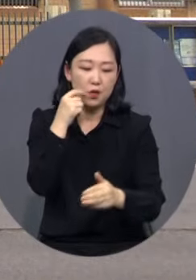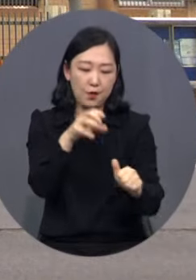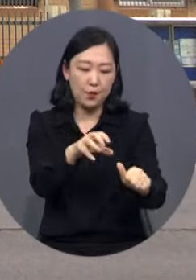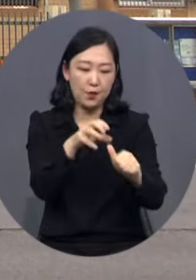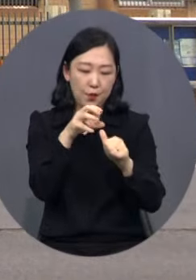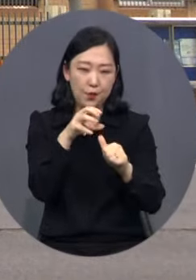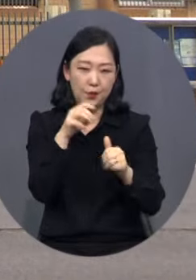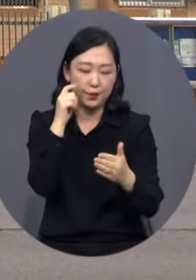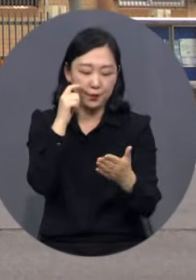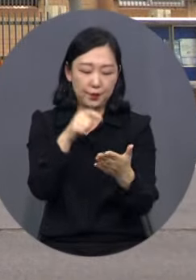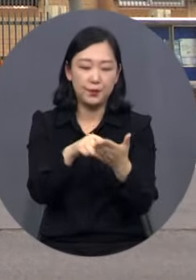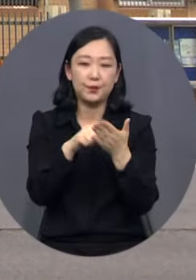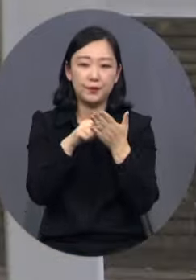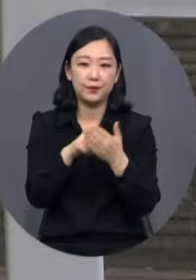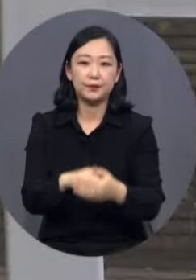것으로 드러났습니다